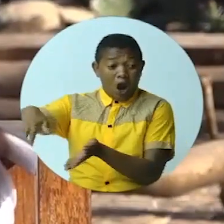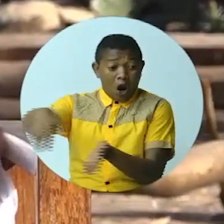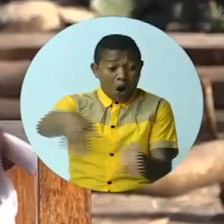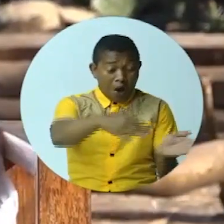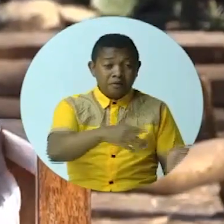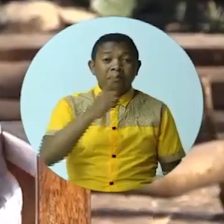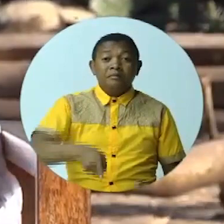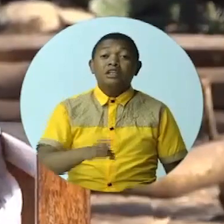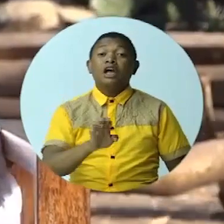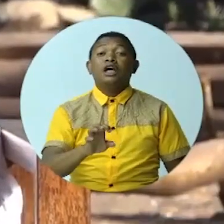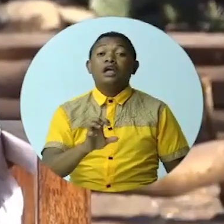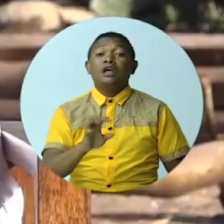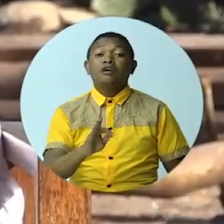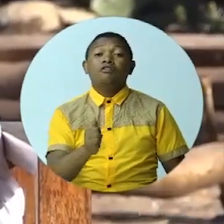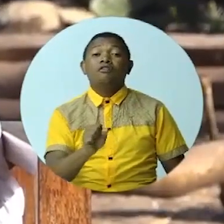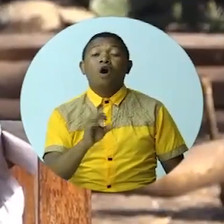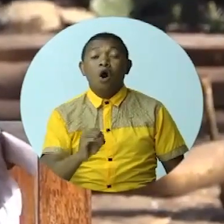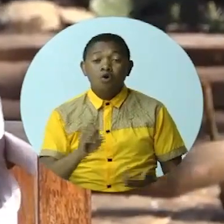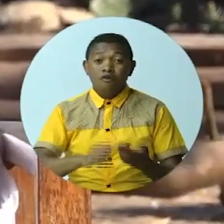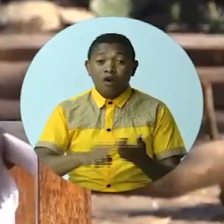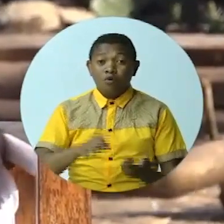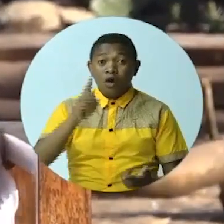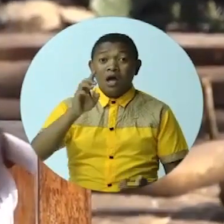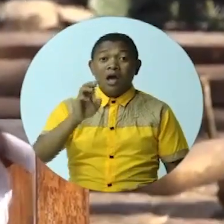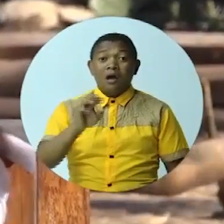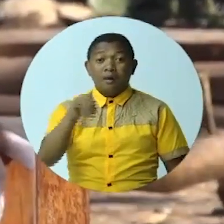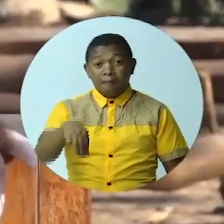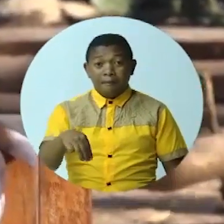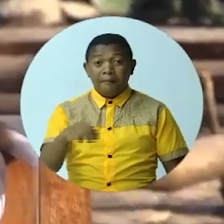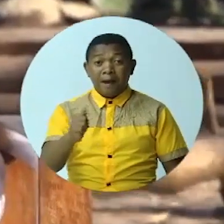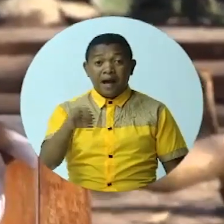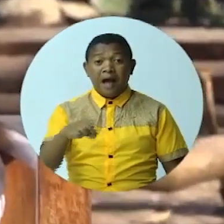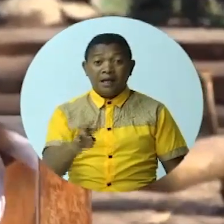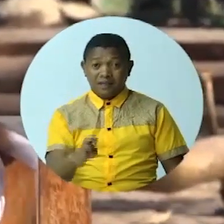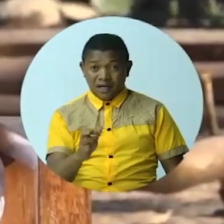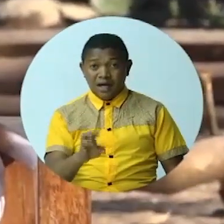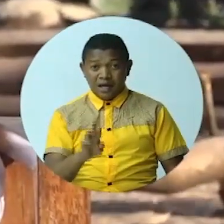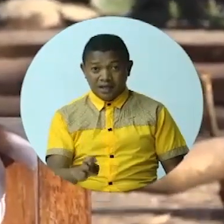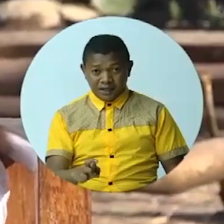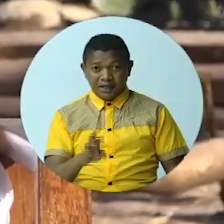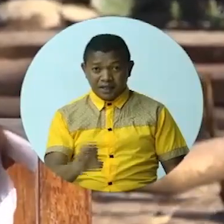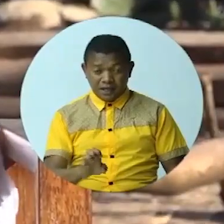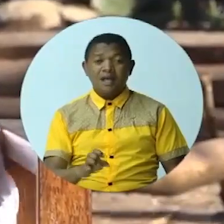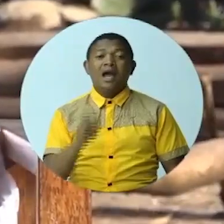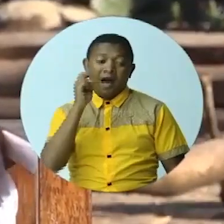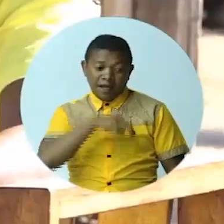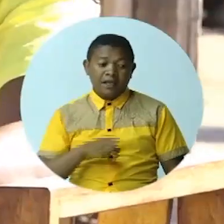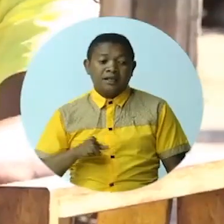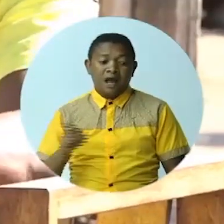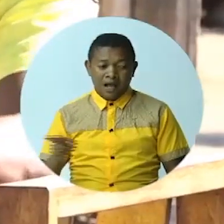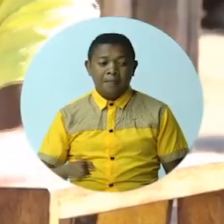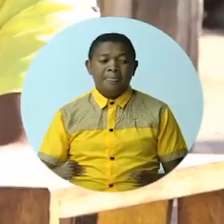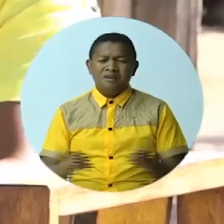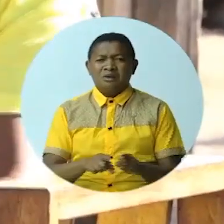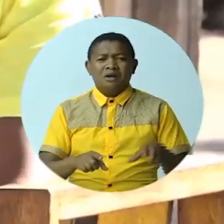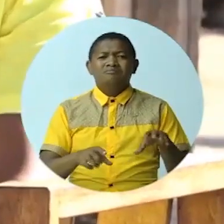reo a fodidrafitra asa anakiroa reo a reo a loa rano anakiroa reo a dia anaovatsika